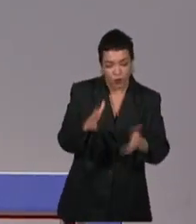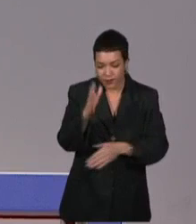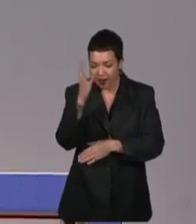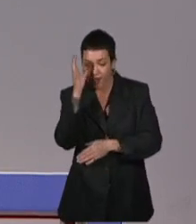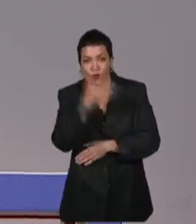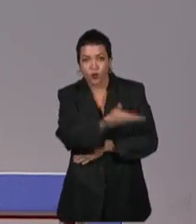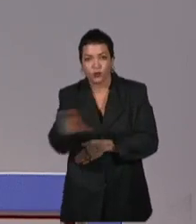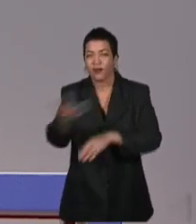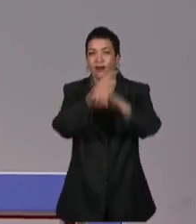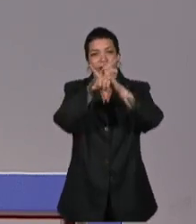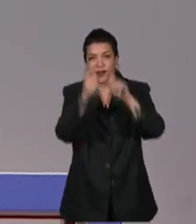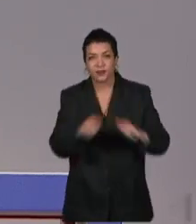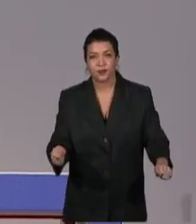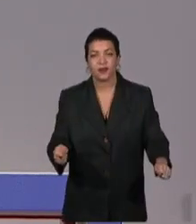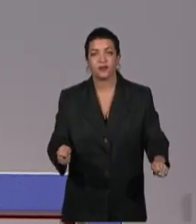les respectera.